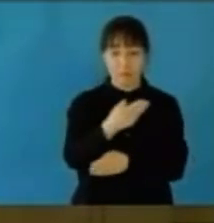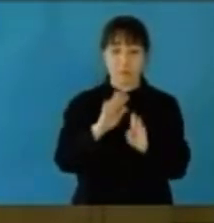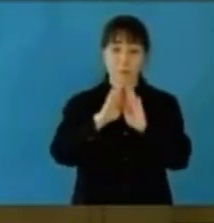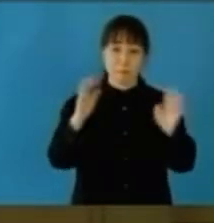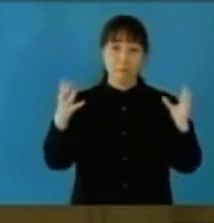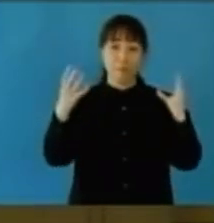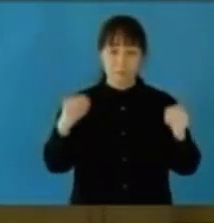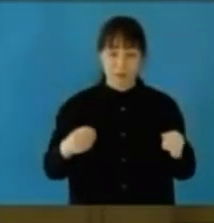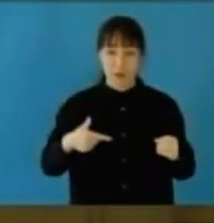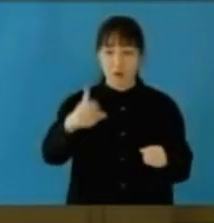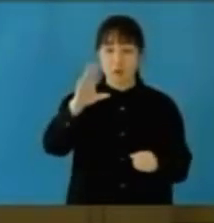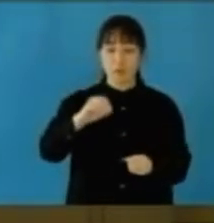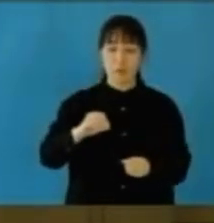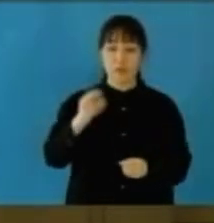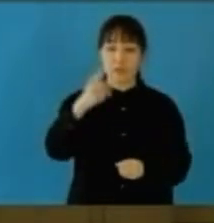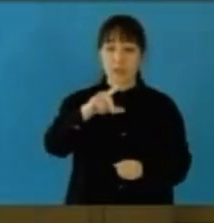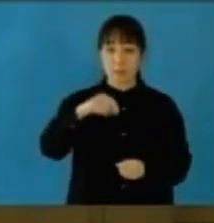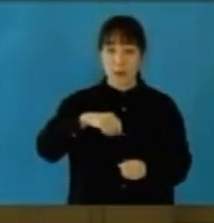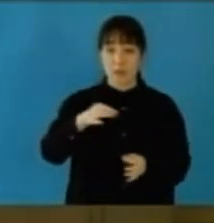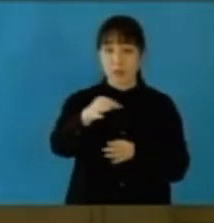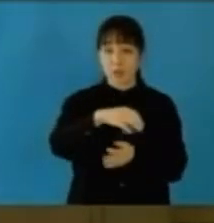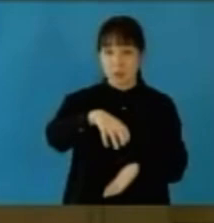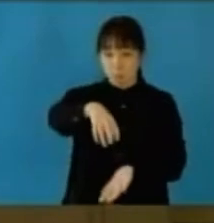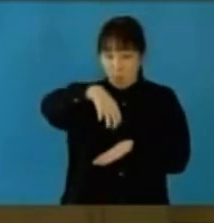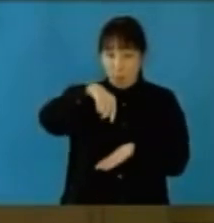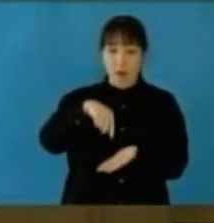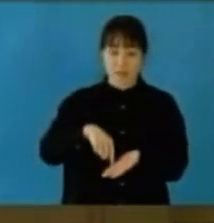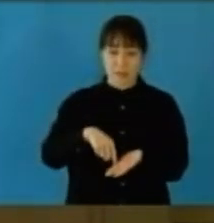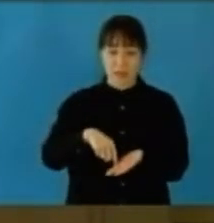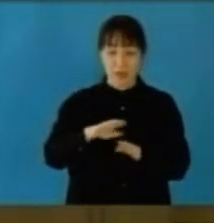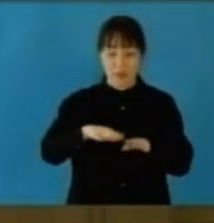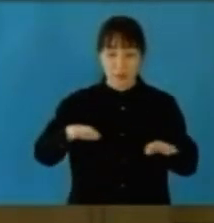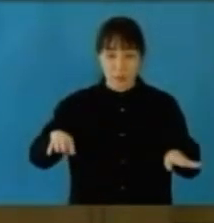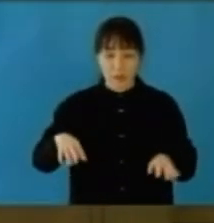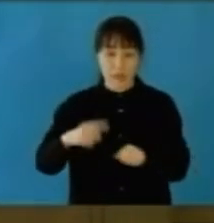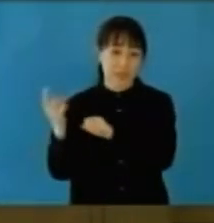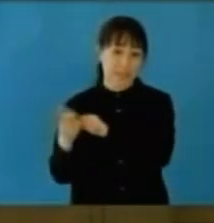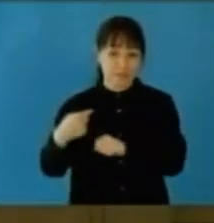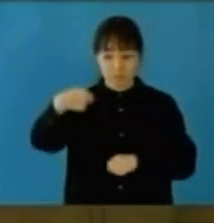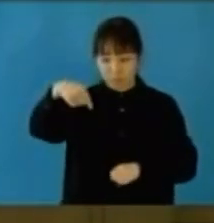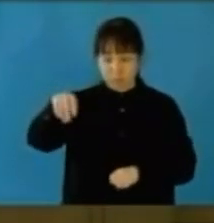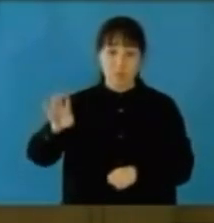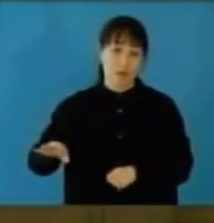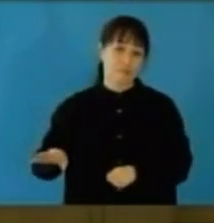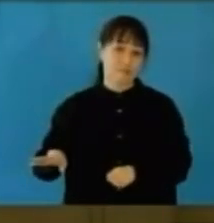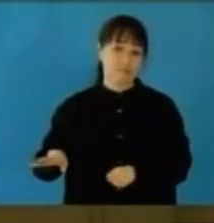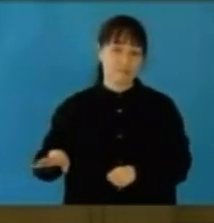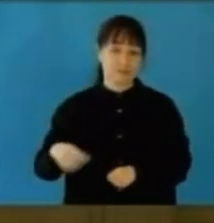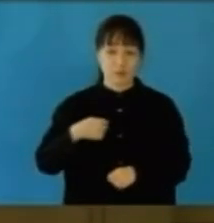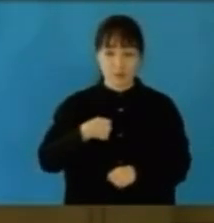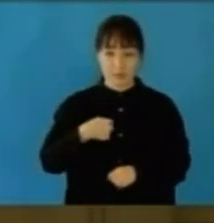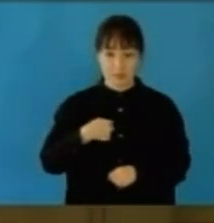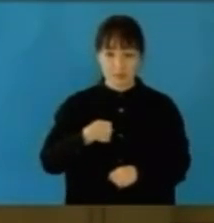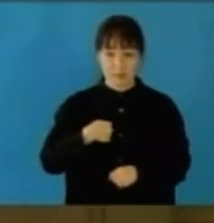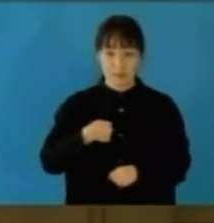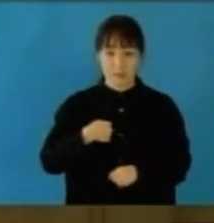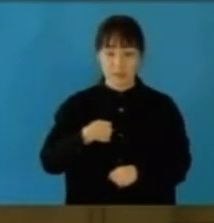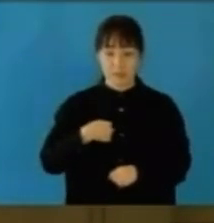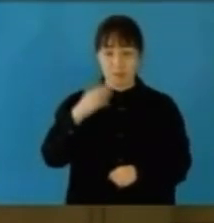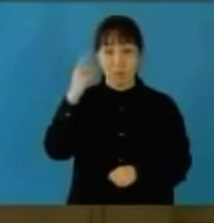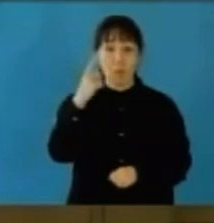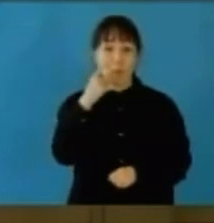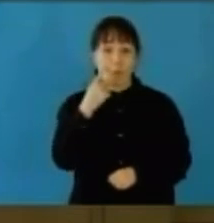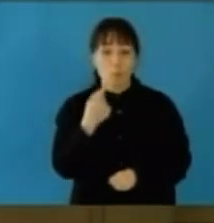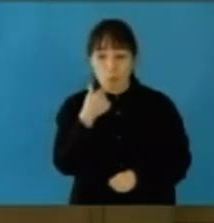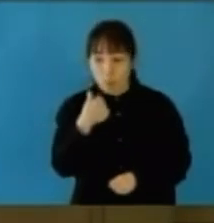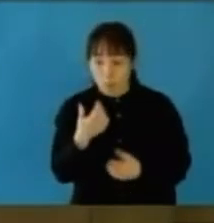果、6億3000万になりました。また、交流戦以外に、子供たちへの野球教室をされて、企画してまして、私もですね、視察をさせていただきました。